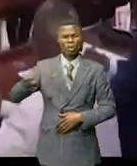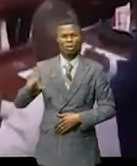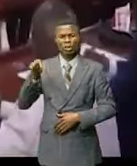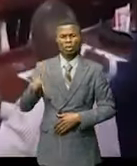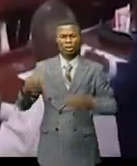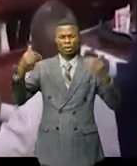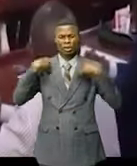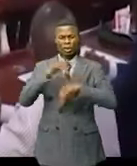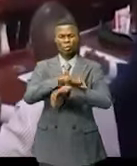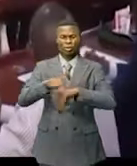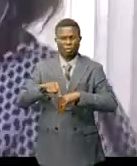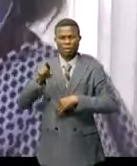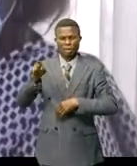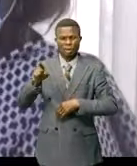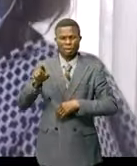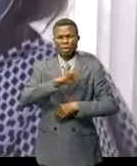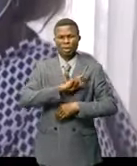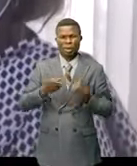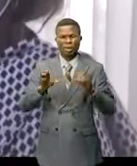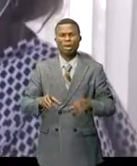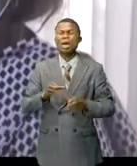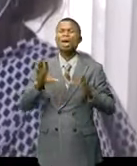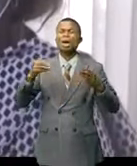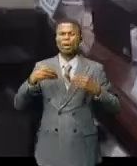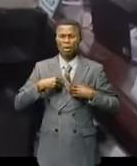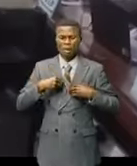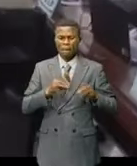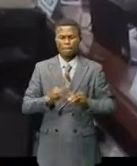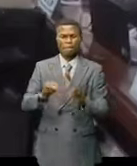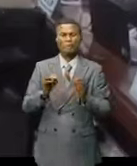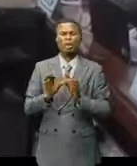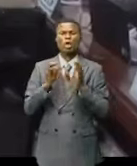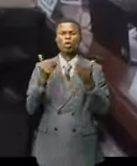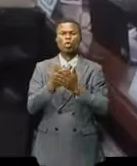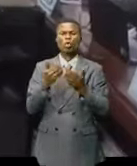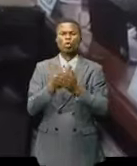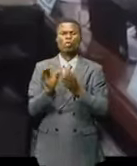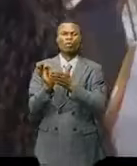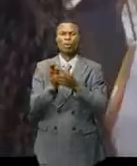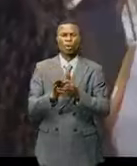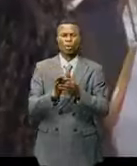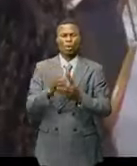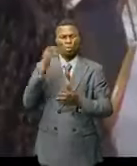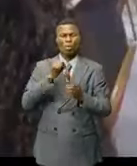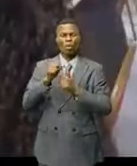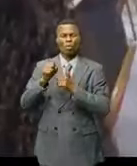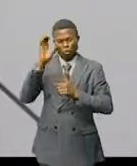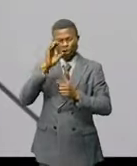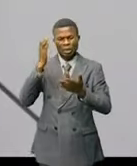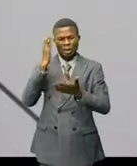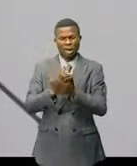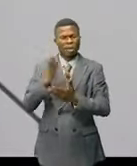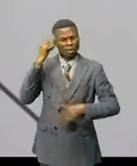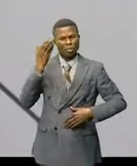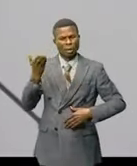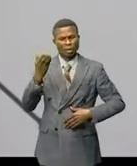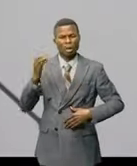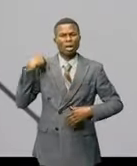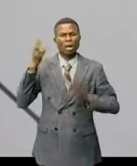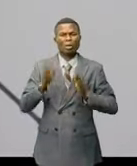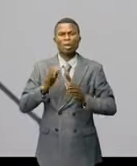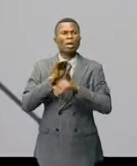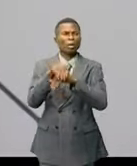chef de bureau d'INDI RDC, il faut imprimer un nouveau mode de collaboration dans la lutte. Le gouverneur du Congo central, Atoma Tubwana,